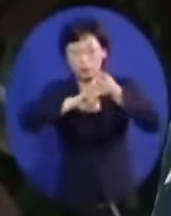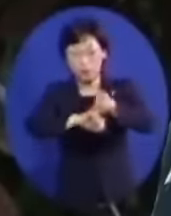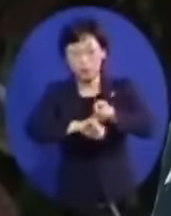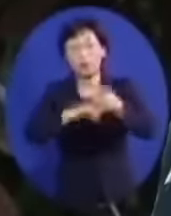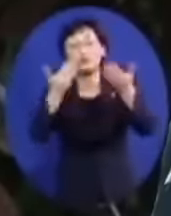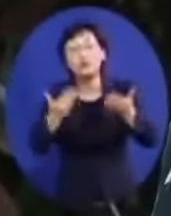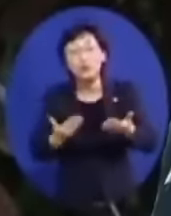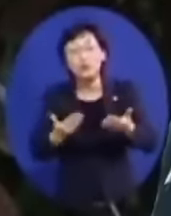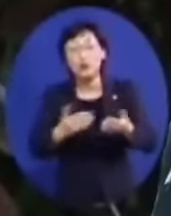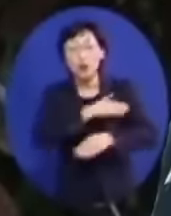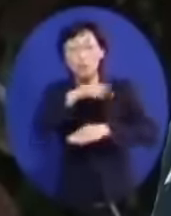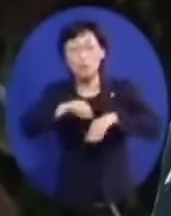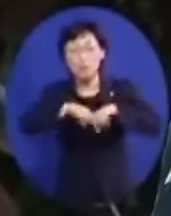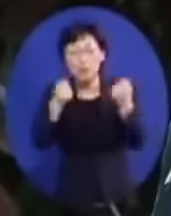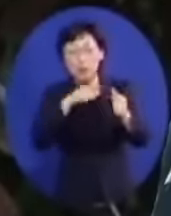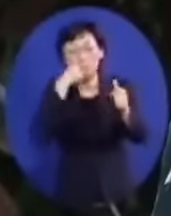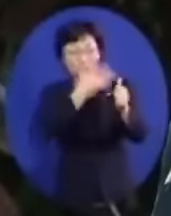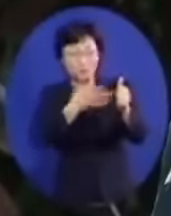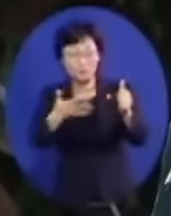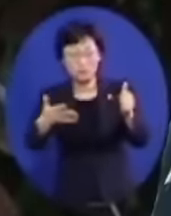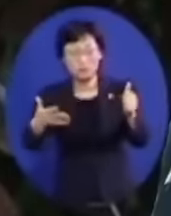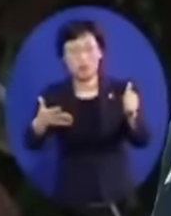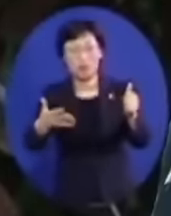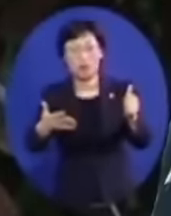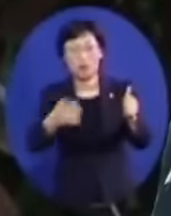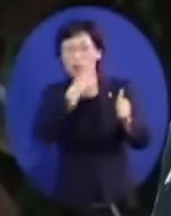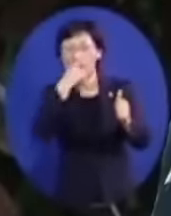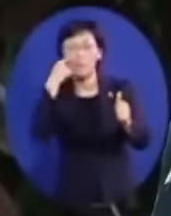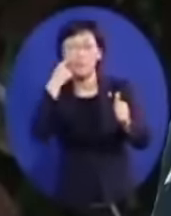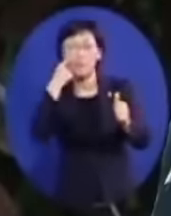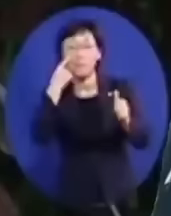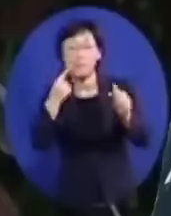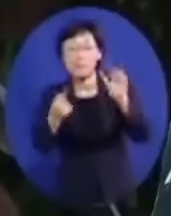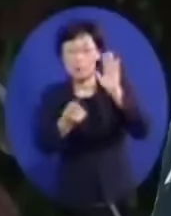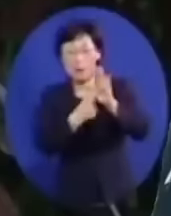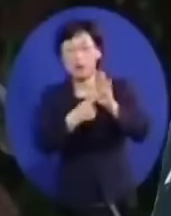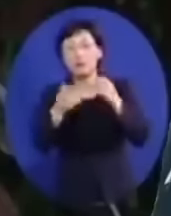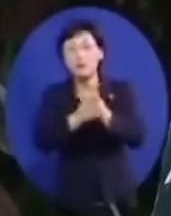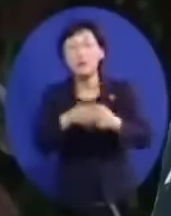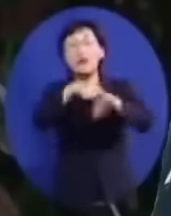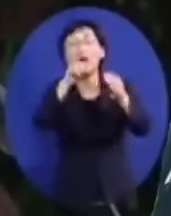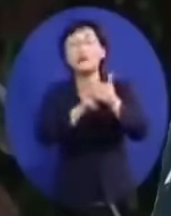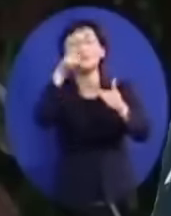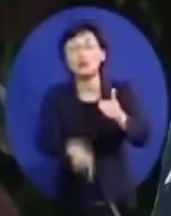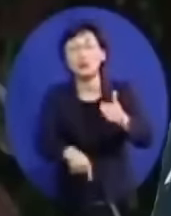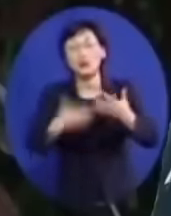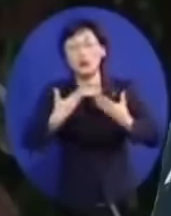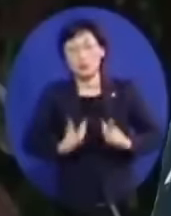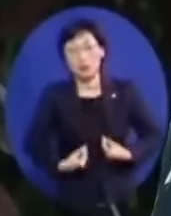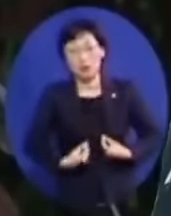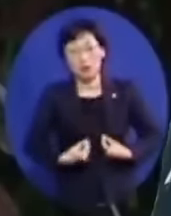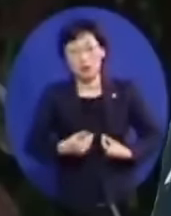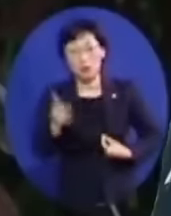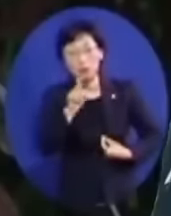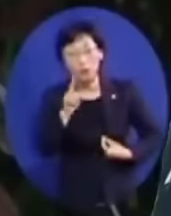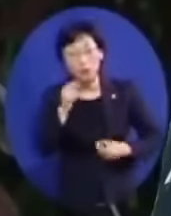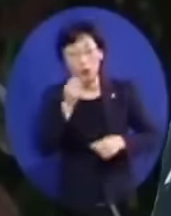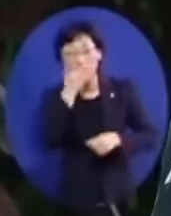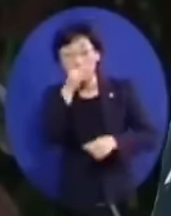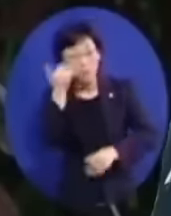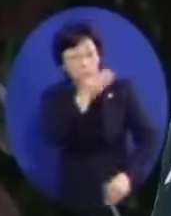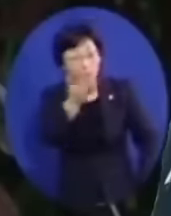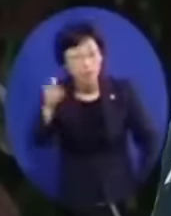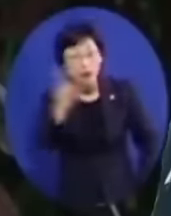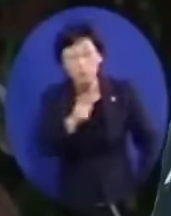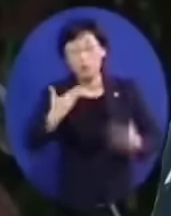주시고 몸을 찢고 피를 흘려 보증을 하고 계시는데 우리 마음속에 절망하면 어떻게 합니까? 아무리 절망을